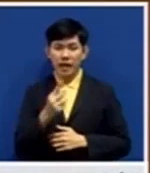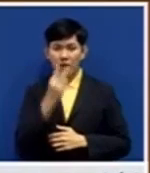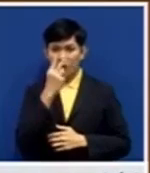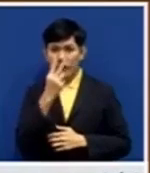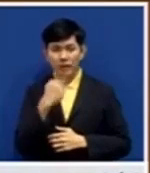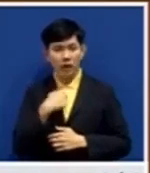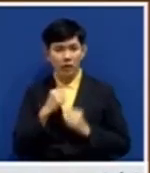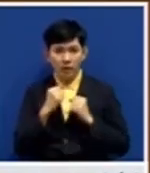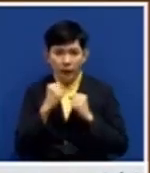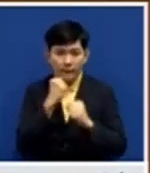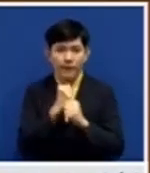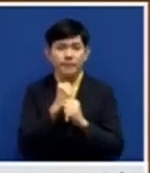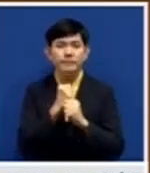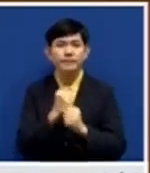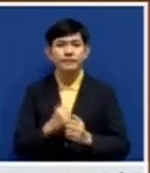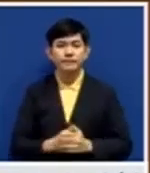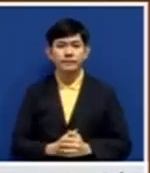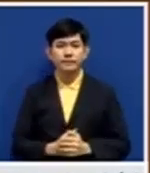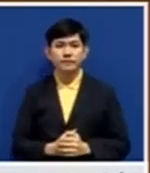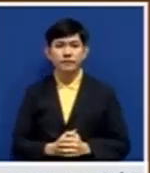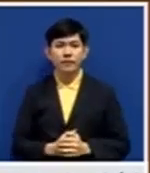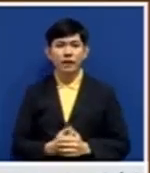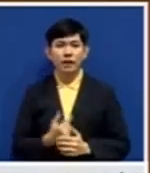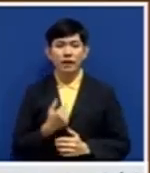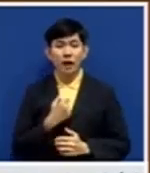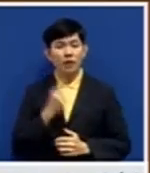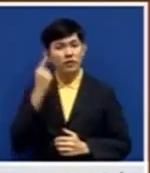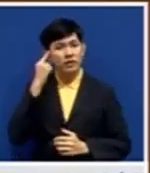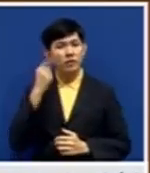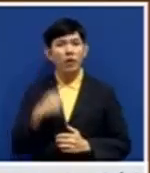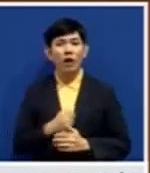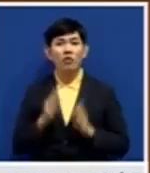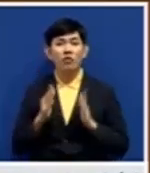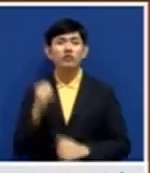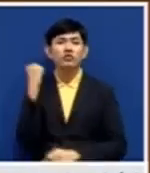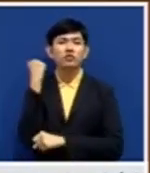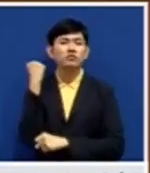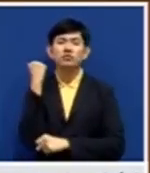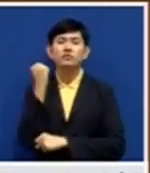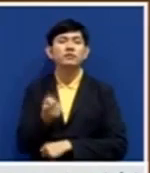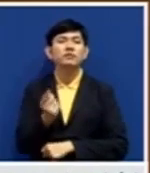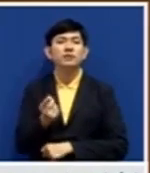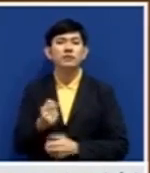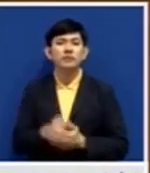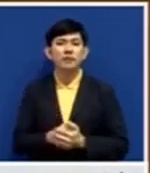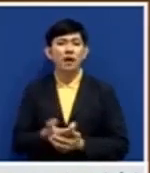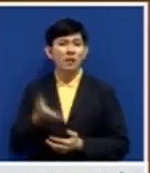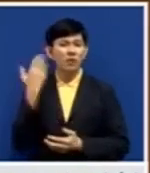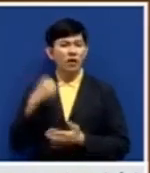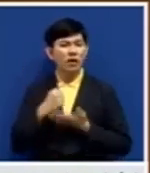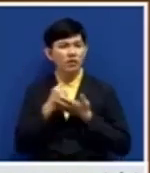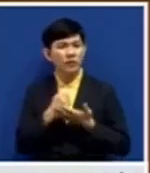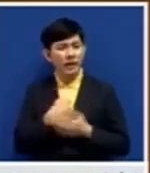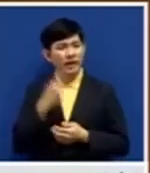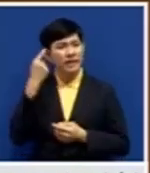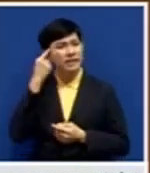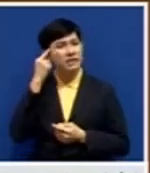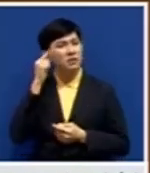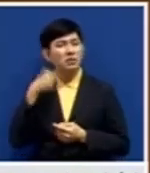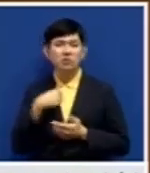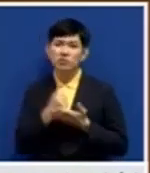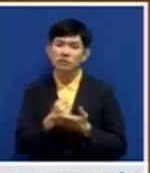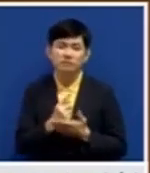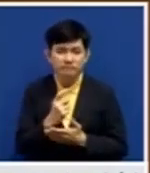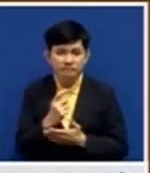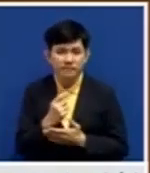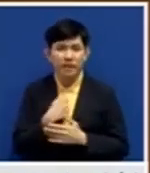ากล้าทำลงไปคือเรารู้ว่าคนจนนี่จนสมัยก่อนเวลาที่เราจะช่วยเขาเนี่ยมันไปไม่ถึงเขากระ